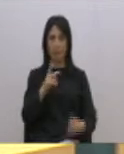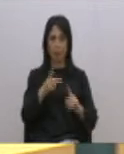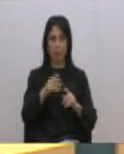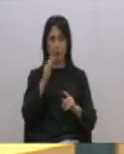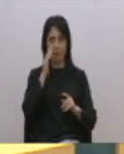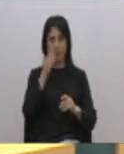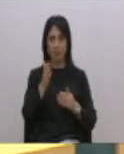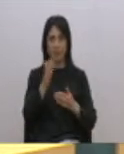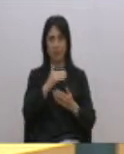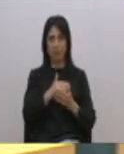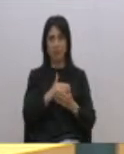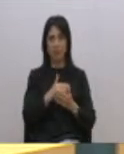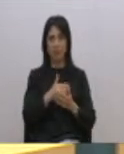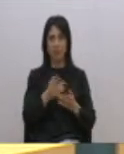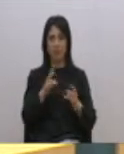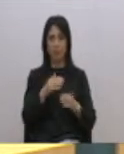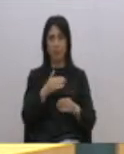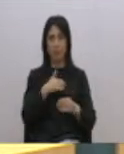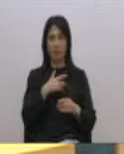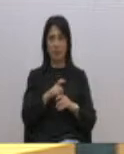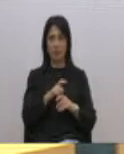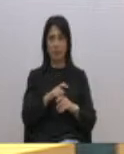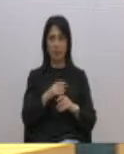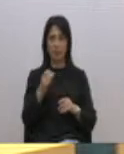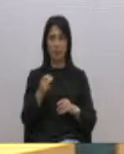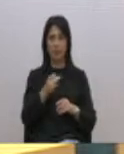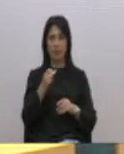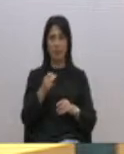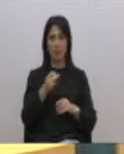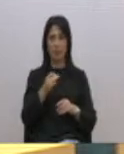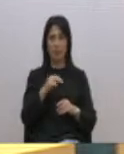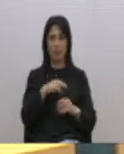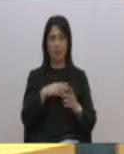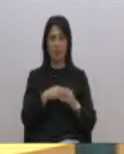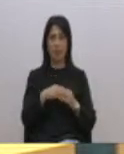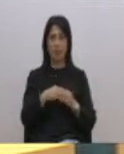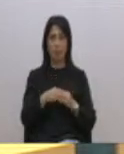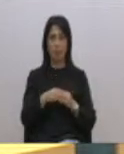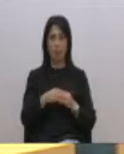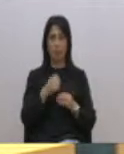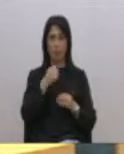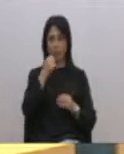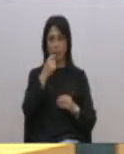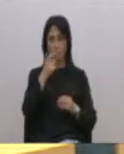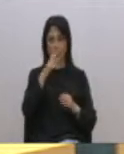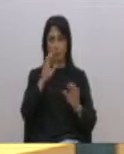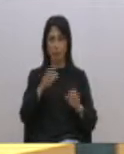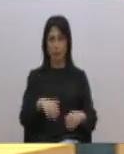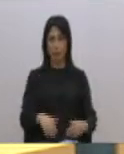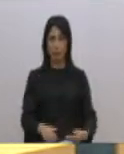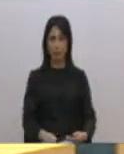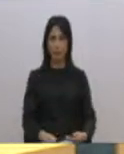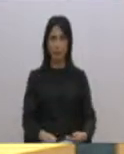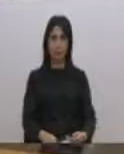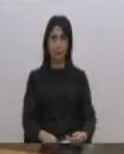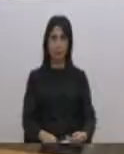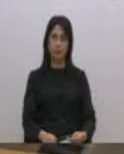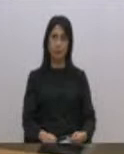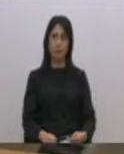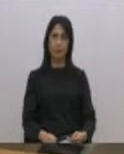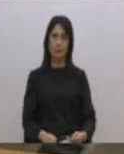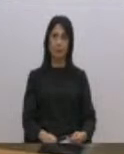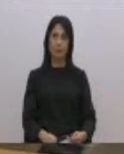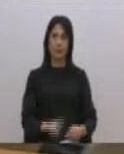მოსმენის ეტაპისთვის ვიტოვებთ იმედს ძალიან საინტერესო თანამშრომლობისა. Მადლობა ბატონო თავმჯდომარე.